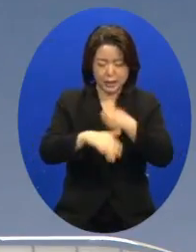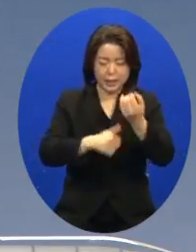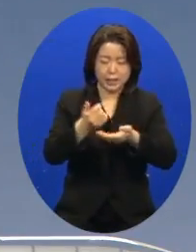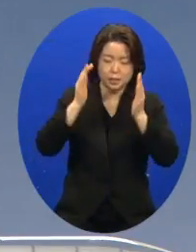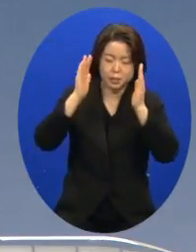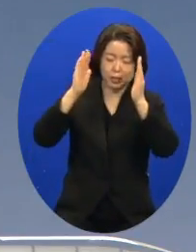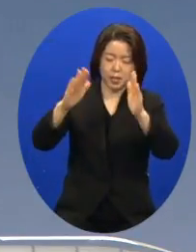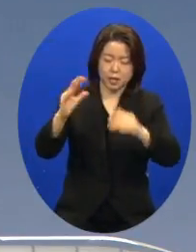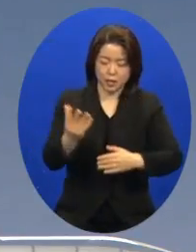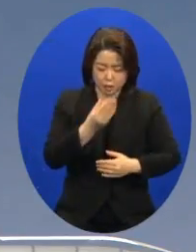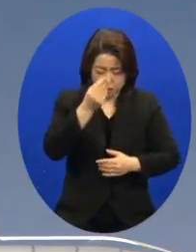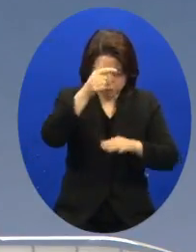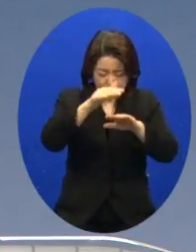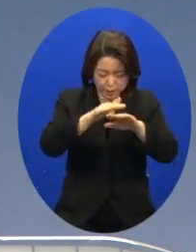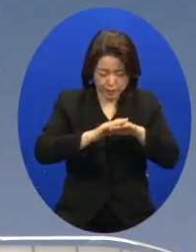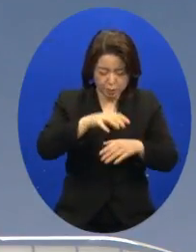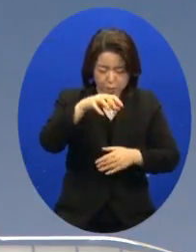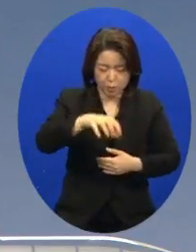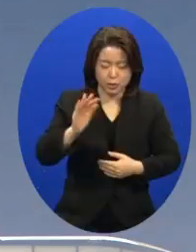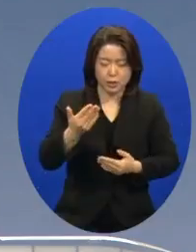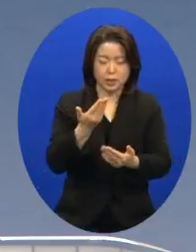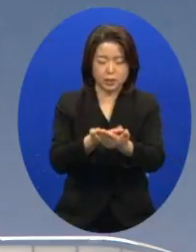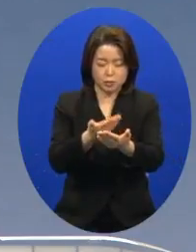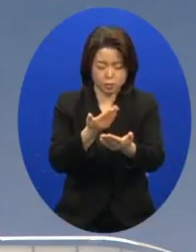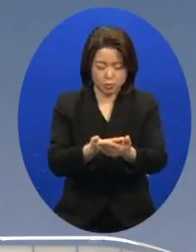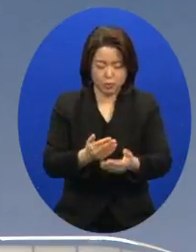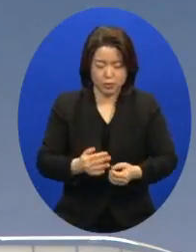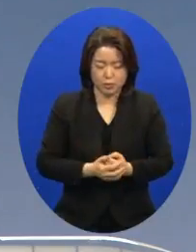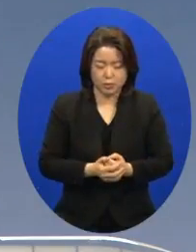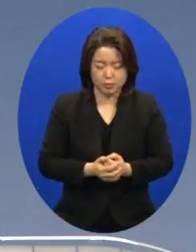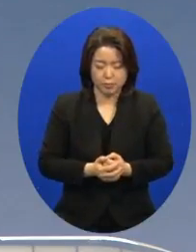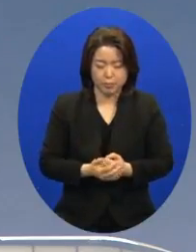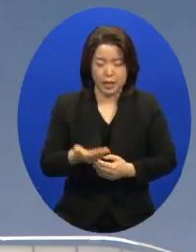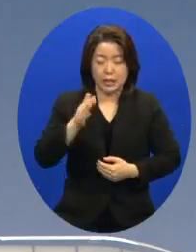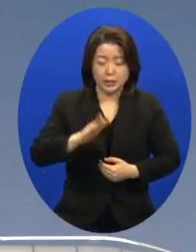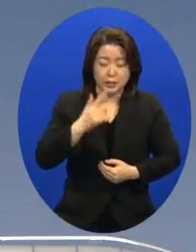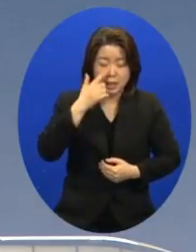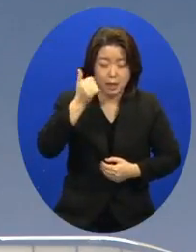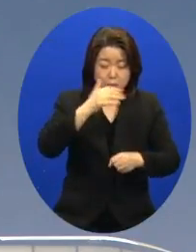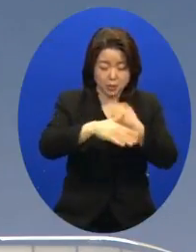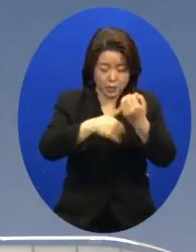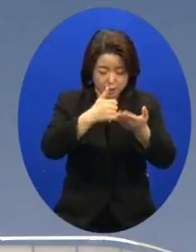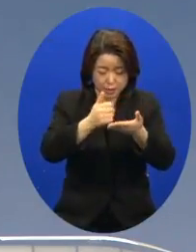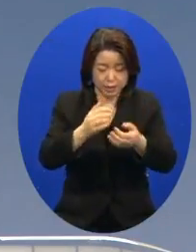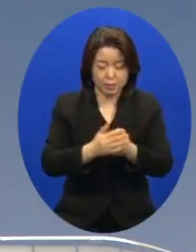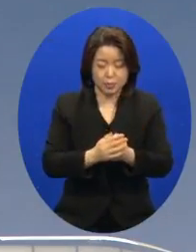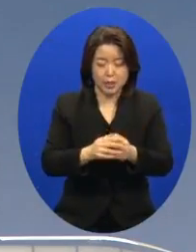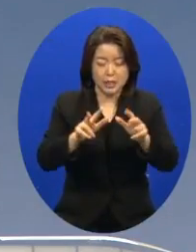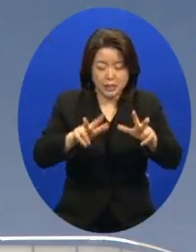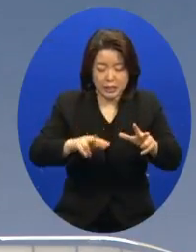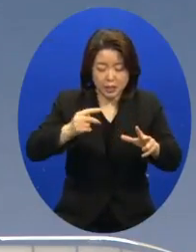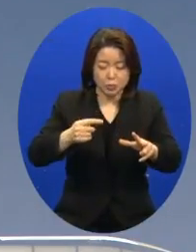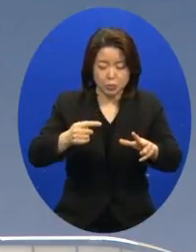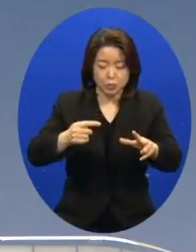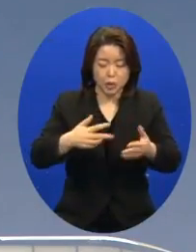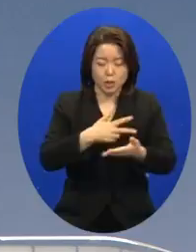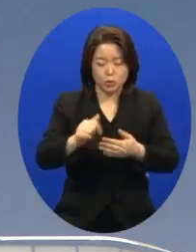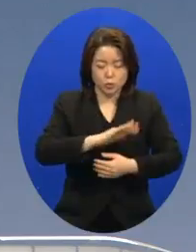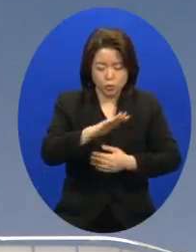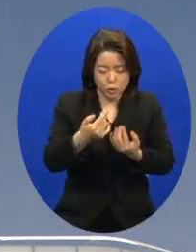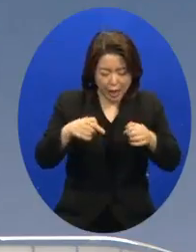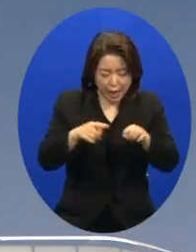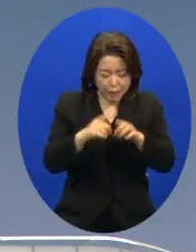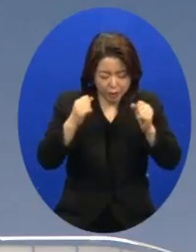거룩한 예배의 자리가 되게 주옵소서 그런 아버지 하나님 지금도 주님이 우리와 함께 계심을